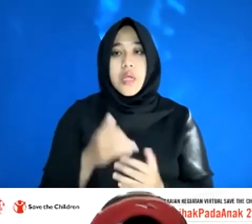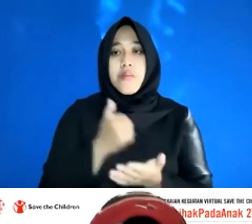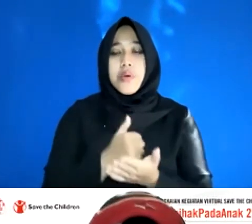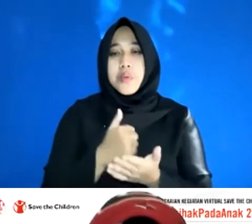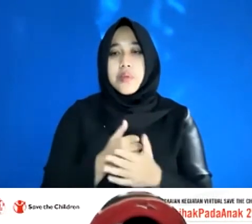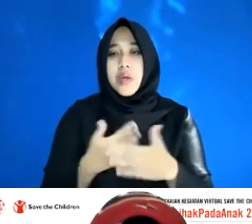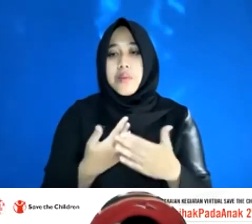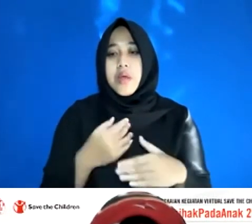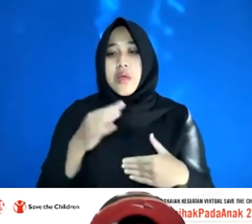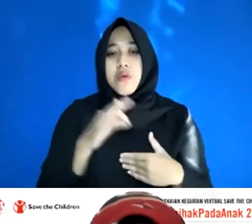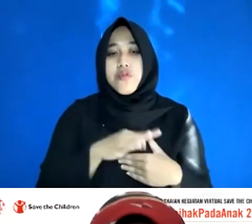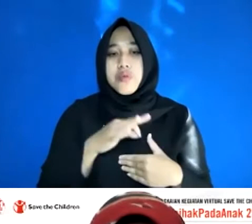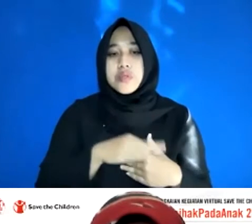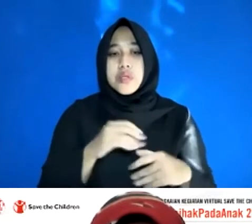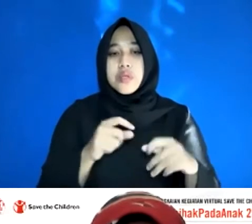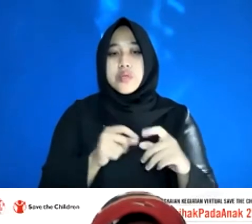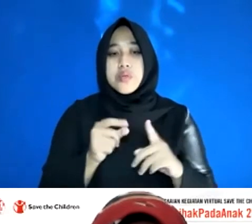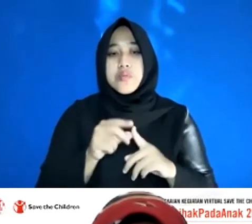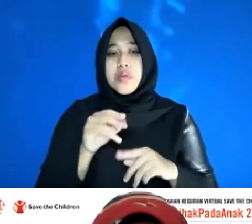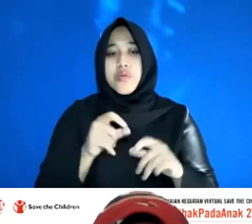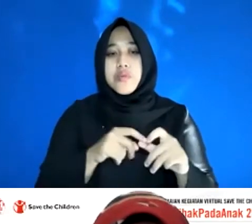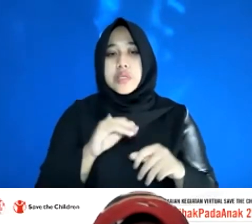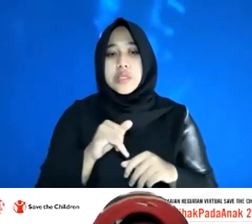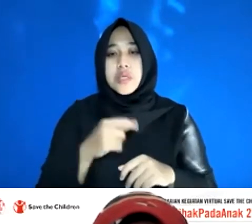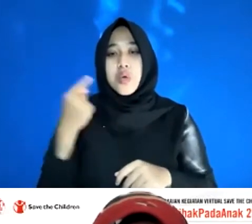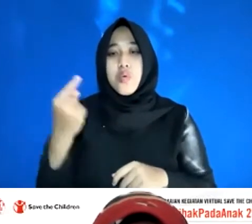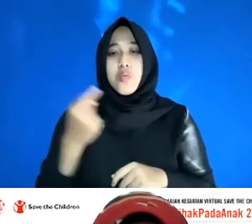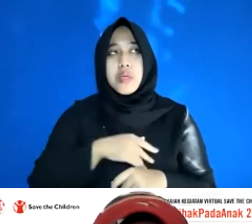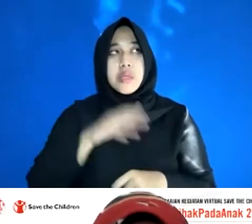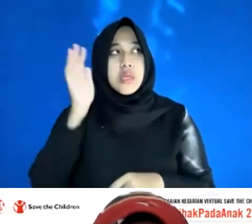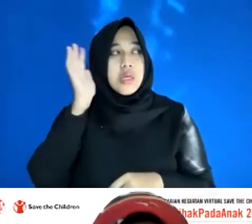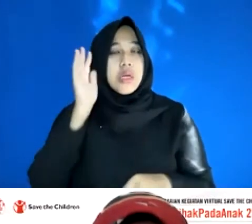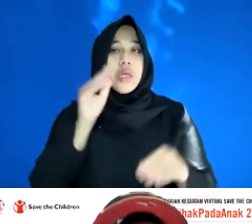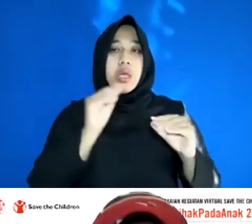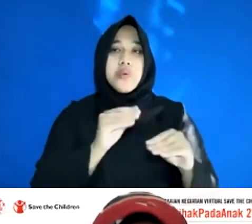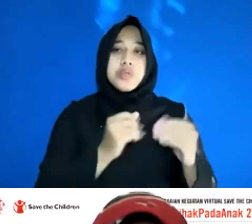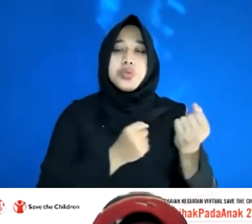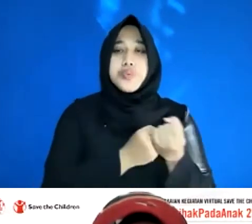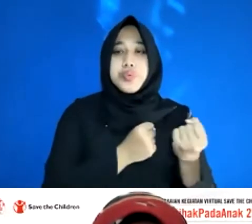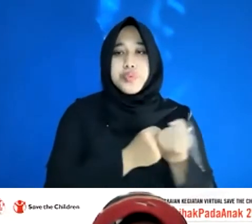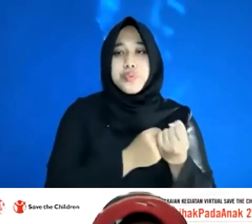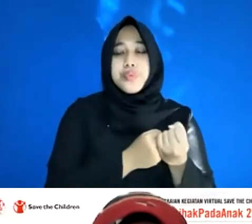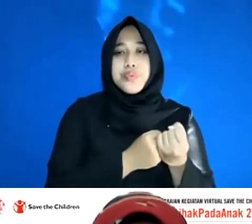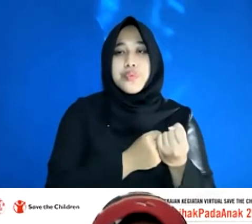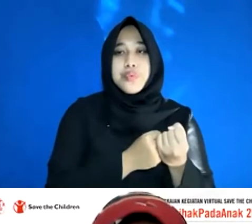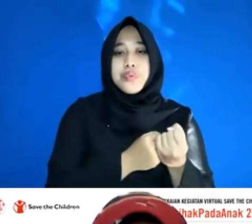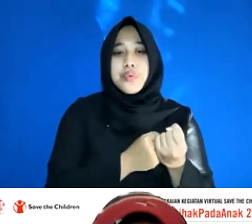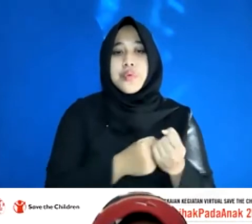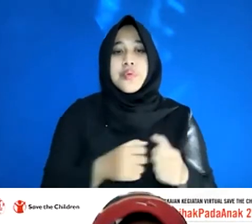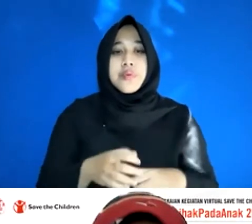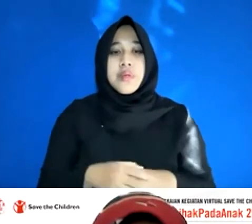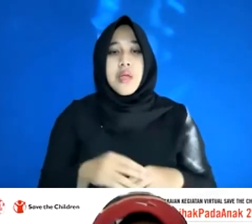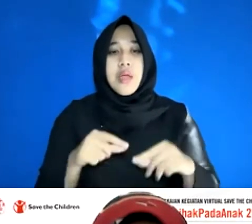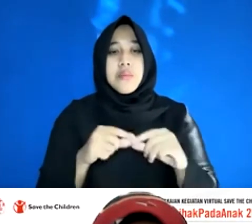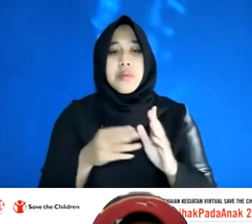dari fungsi supervisi kalau yang sama umum kita dengar edukasi, suportif, sama itu administratif,